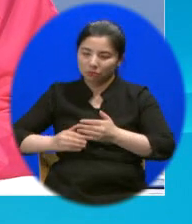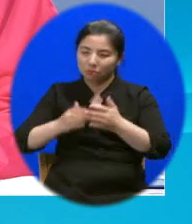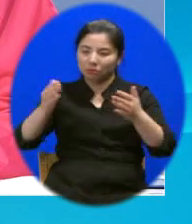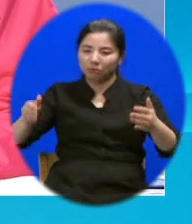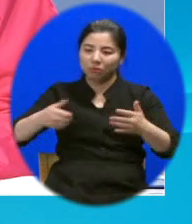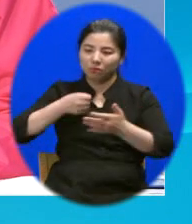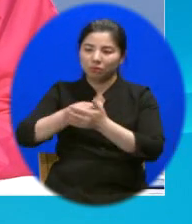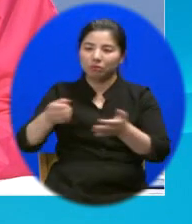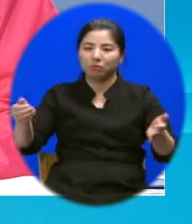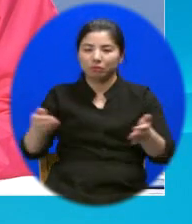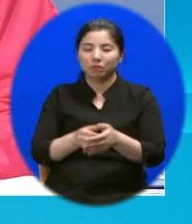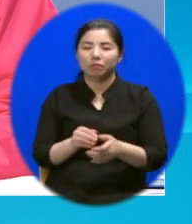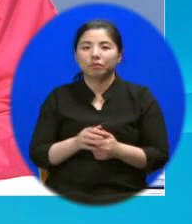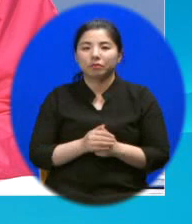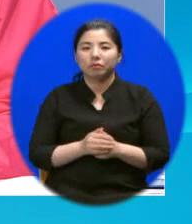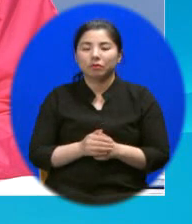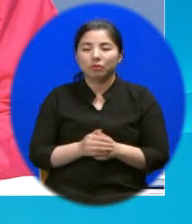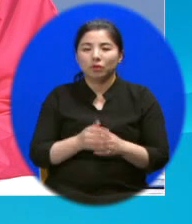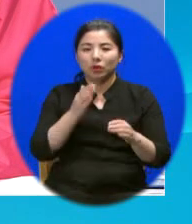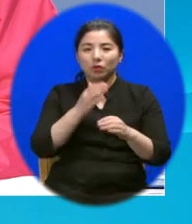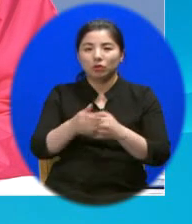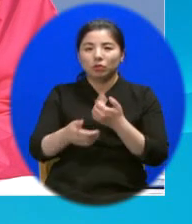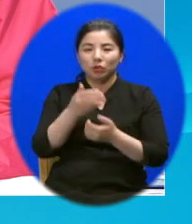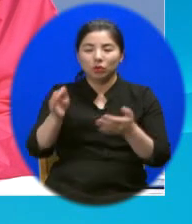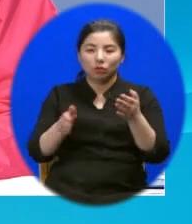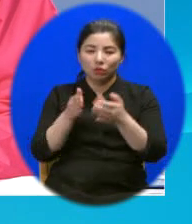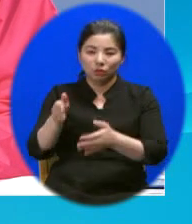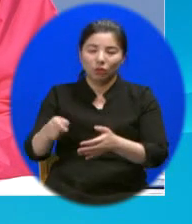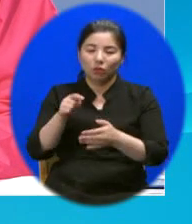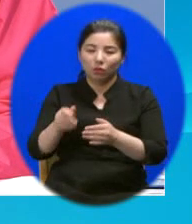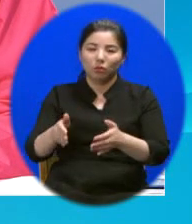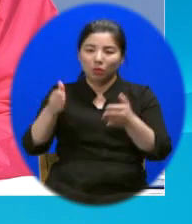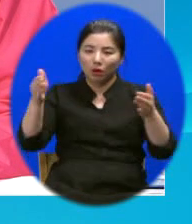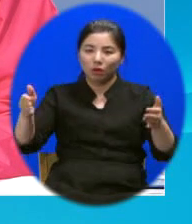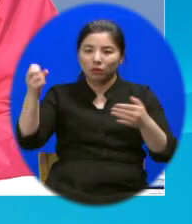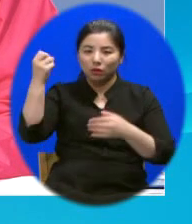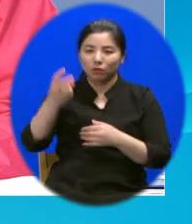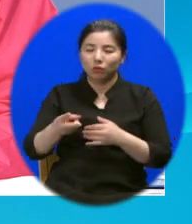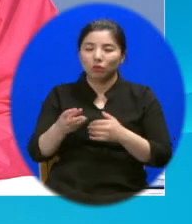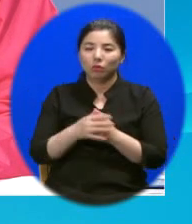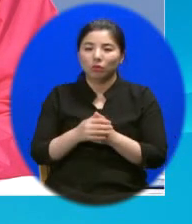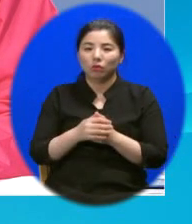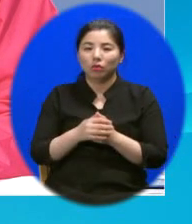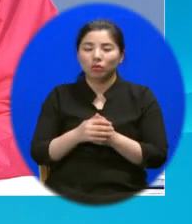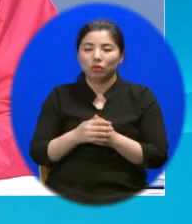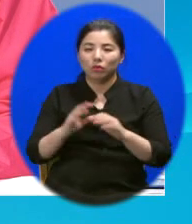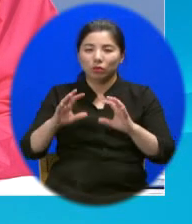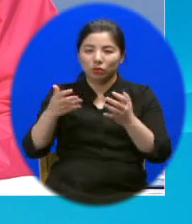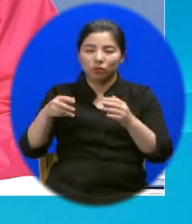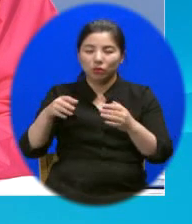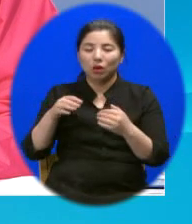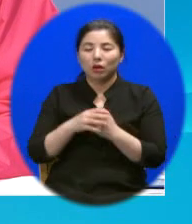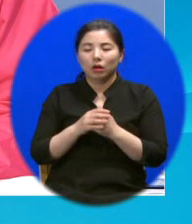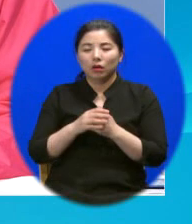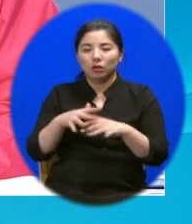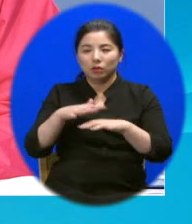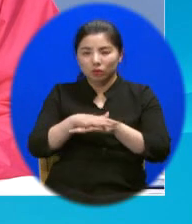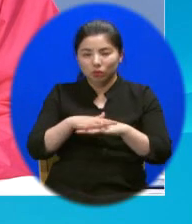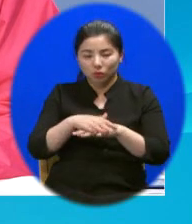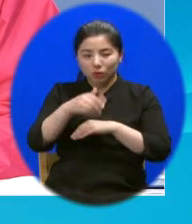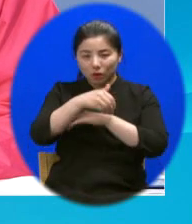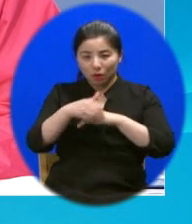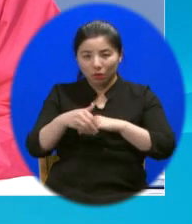결정이 된거구요 이 중부 고속도로 확장 2분과 어우 우리 국가 철도망 계획 에